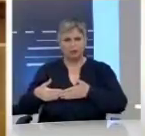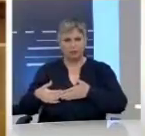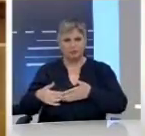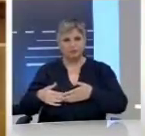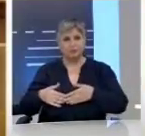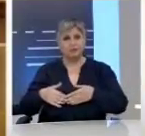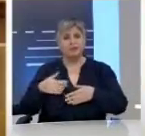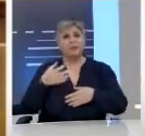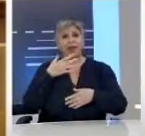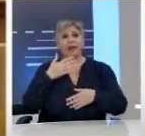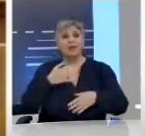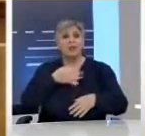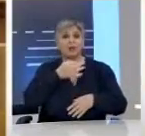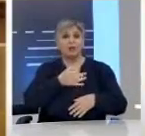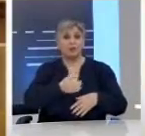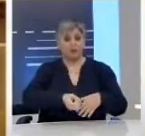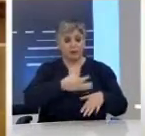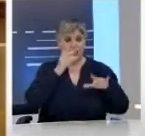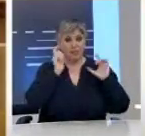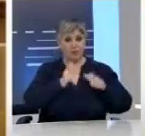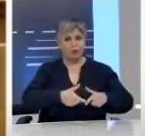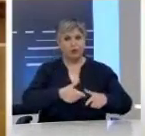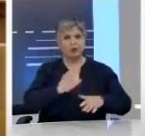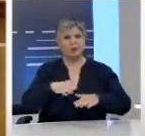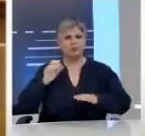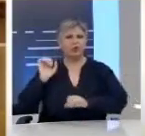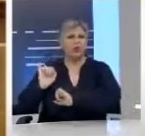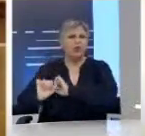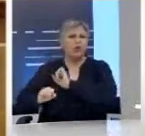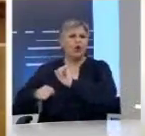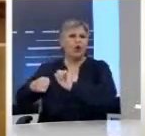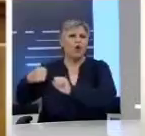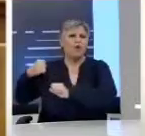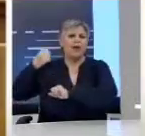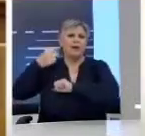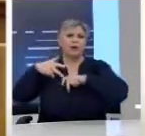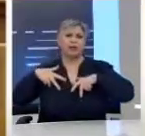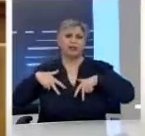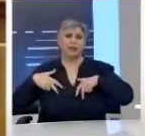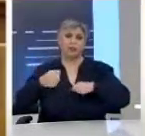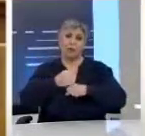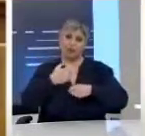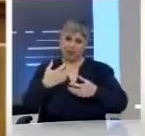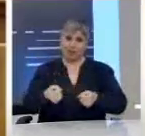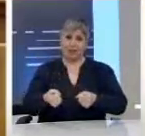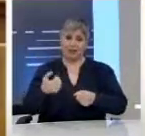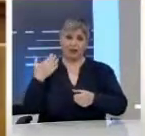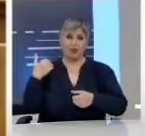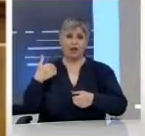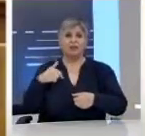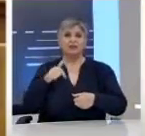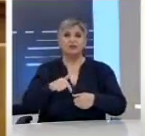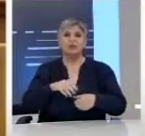από δεκαετίες κυβερνά αυτό τον τόπο και δεν έφερε κανένα νομοσχέδιο, προφανώς τότε δεν τα ήξερε τα ατομικά